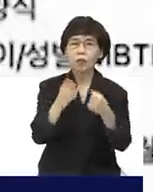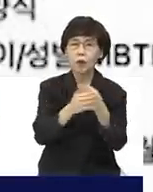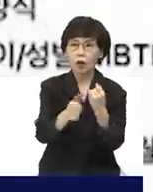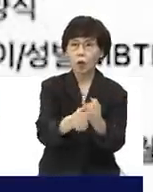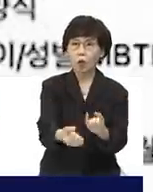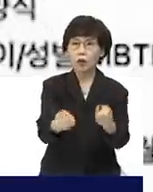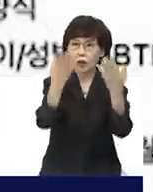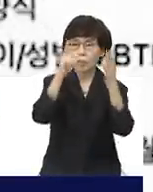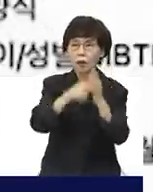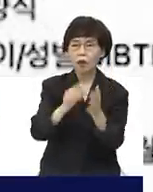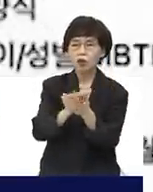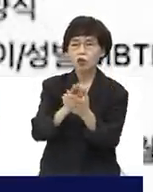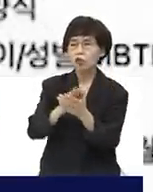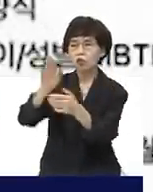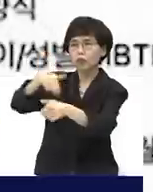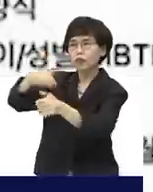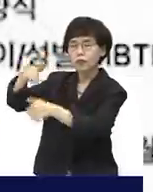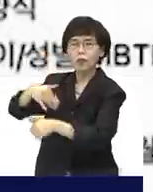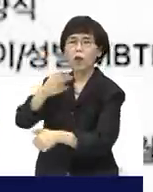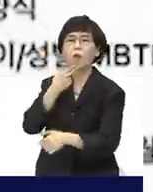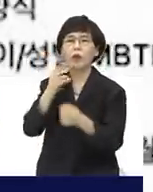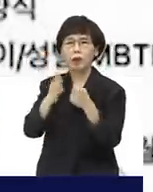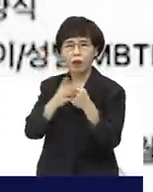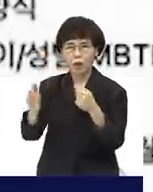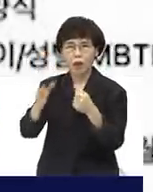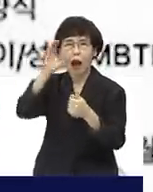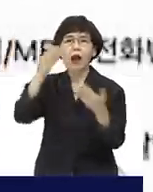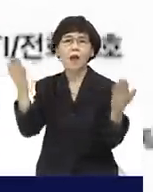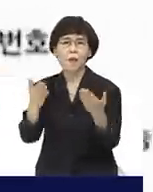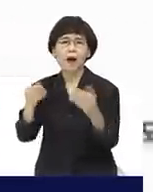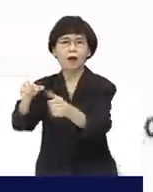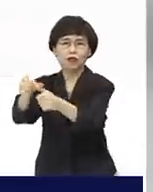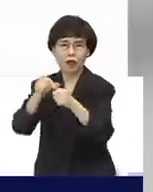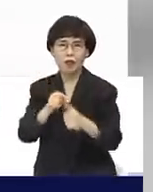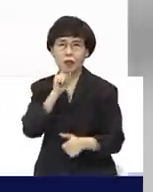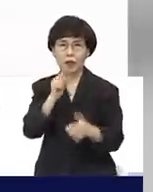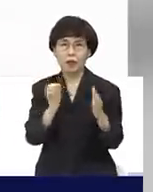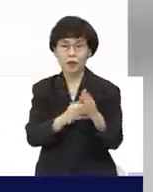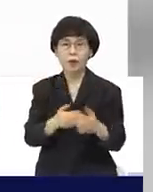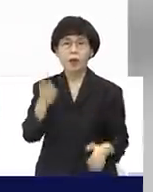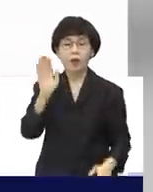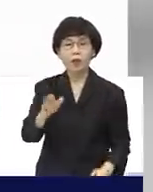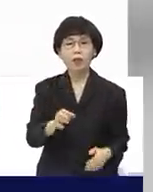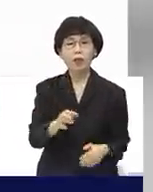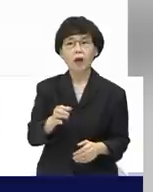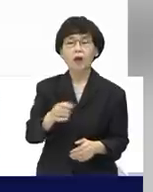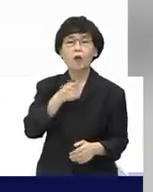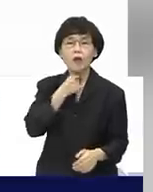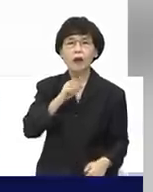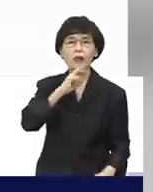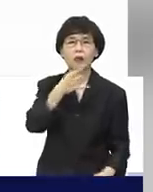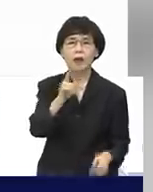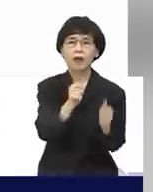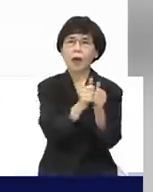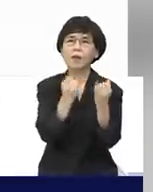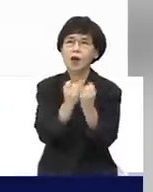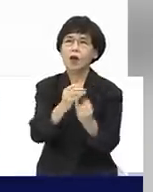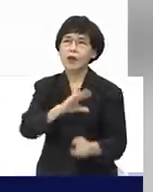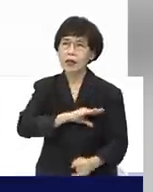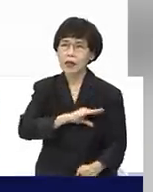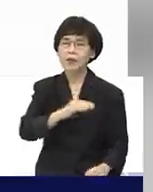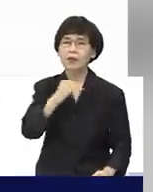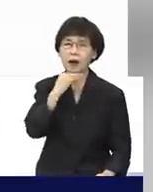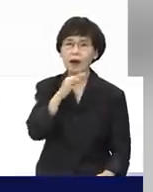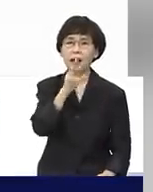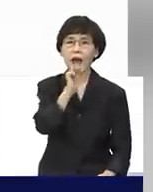결혼식장에 부를 지인이 없다며 구인 이유를 밝혔는데요. 하객 알바 모집 대상은 20대 남녀로 이름과 나이,